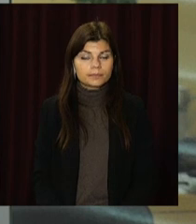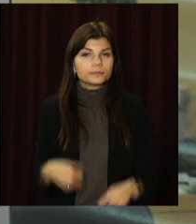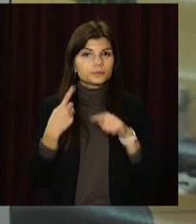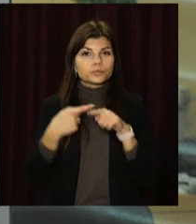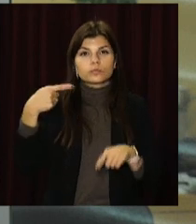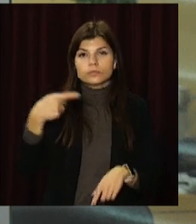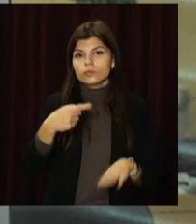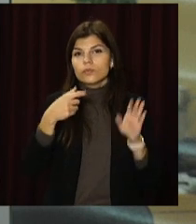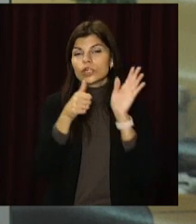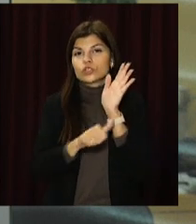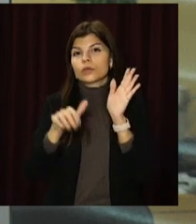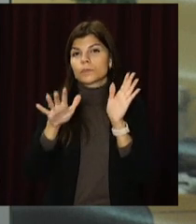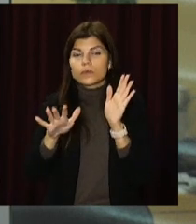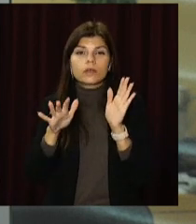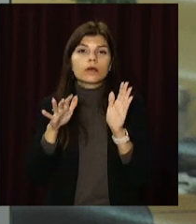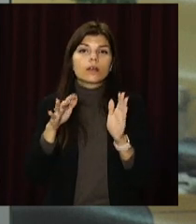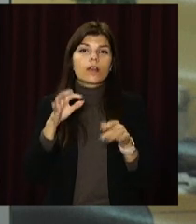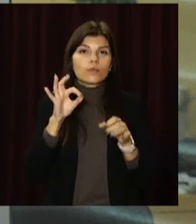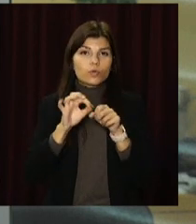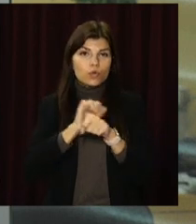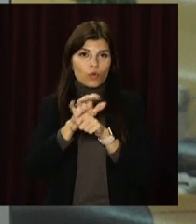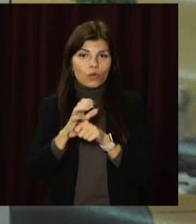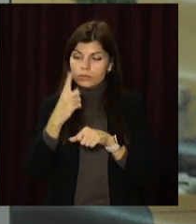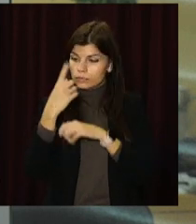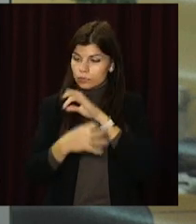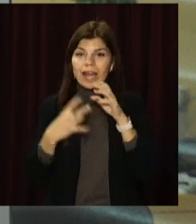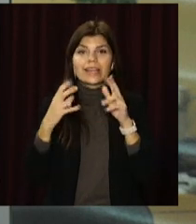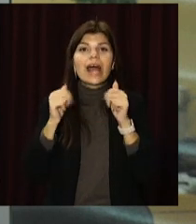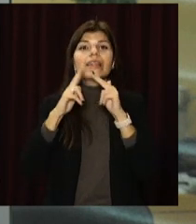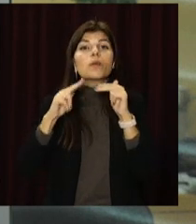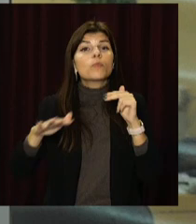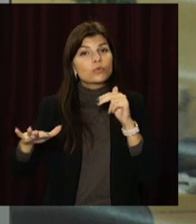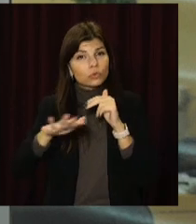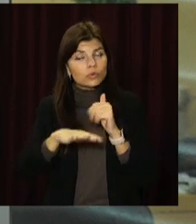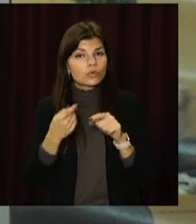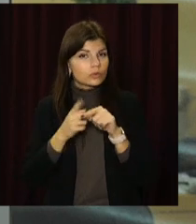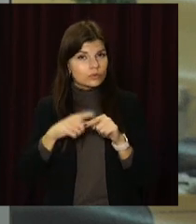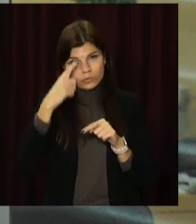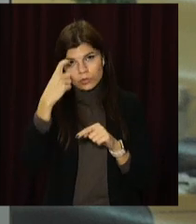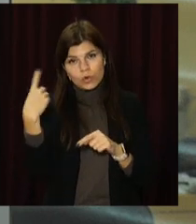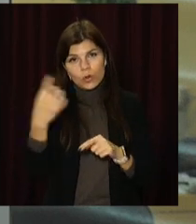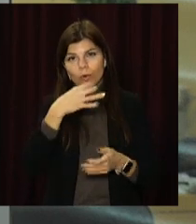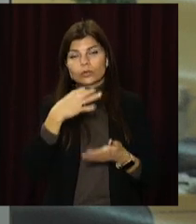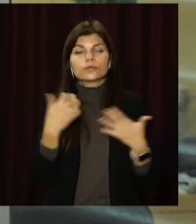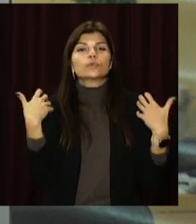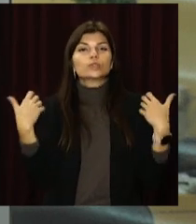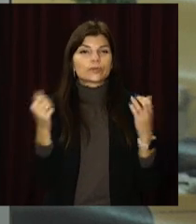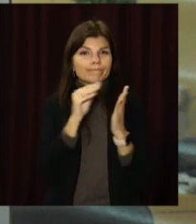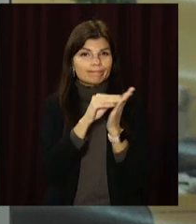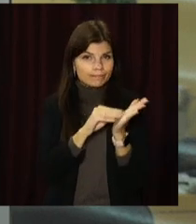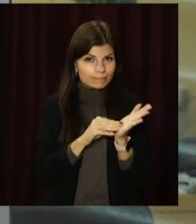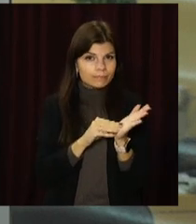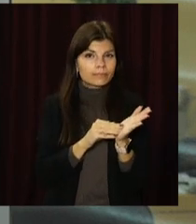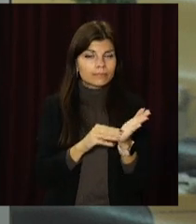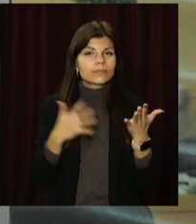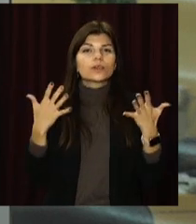Плюс 1065 захворілих на ковід виявили за добу на Дніпропетровщині. Про це повідомили в обласному департаменті охорони